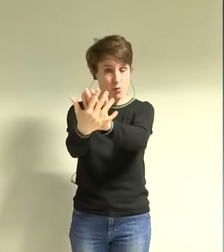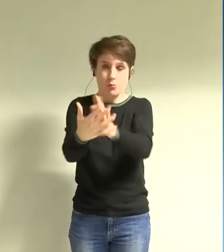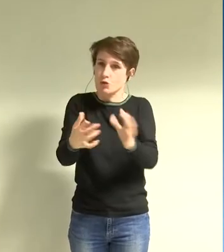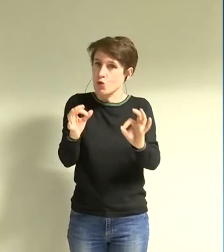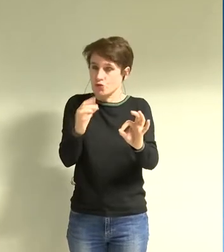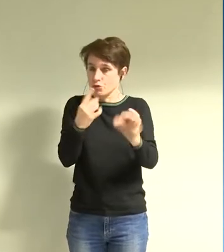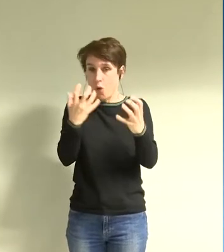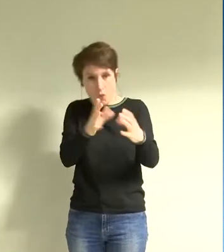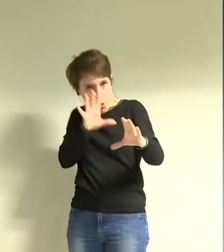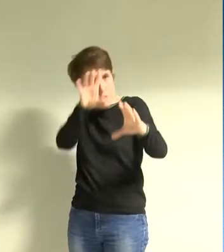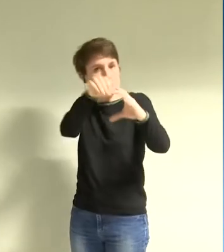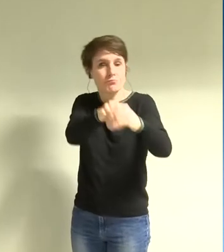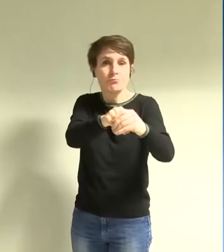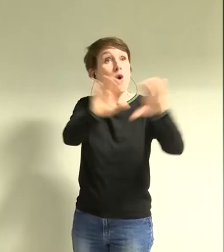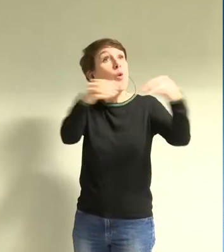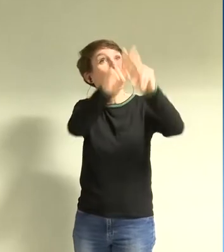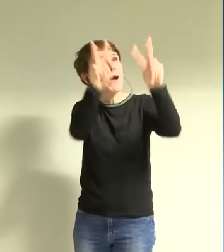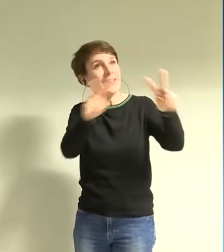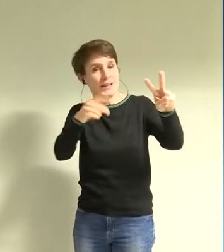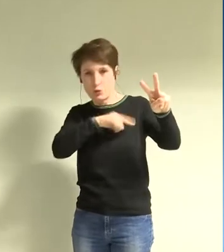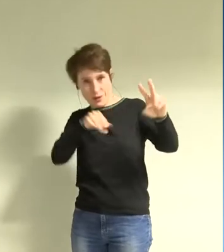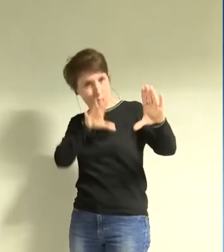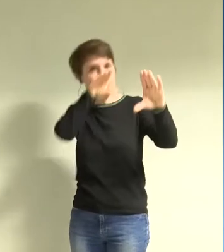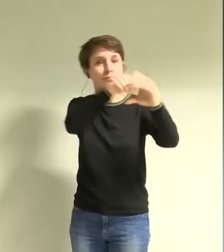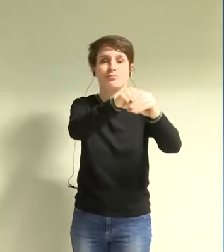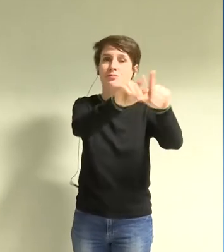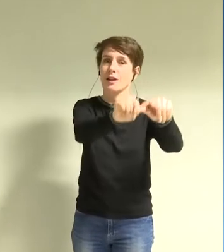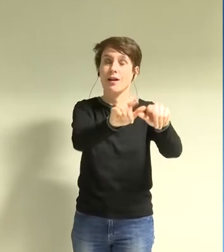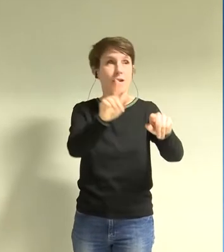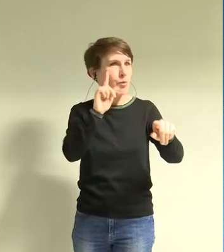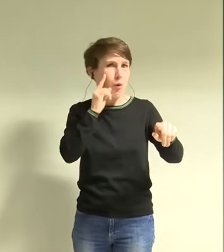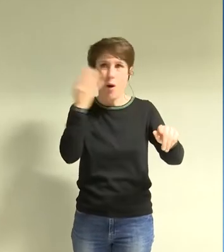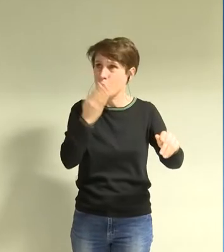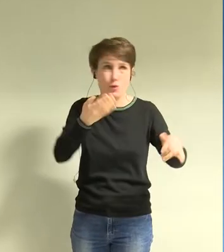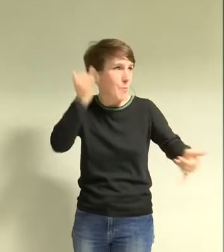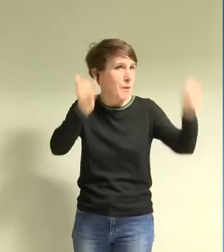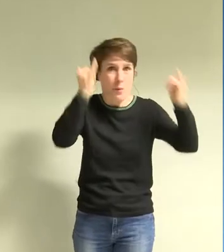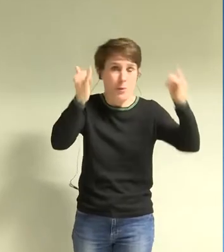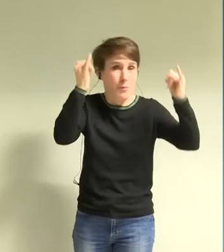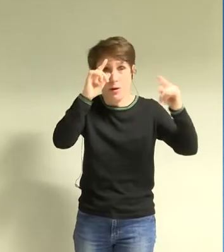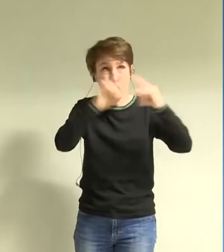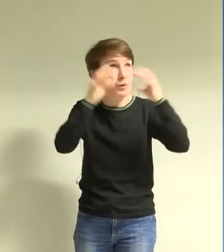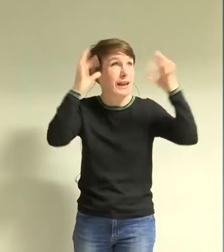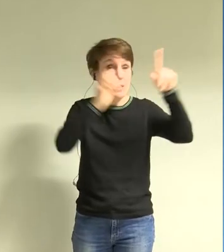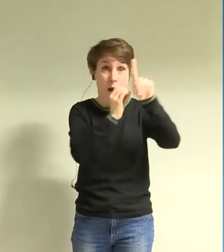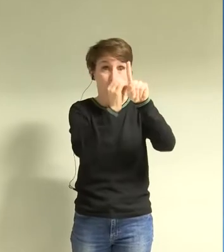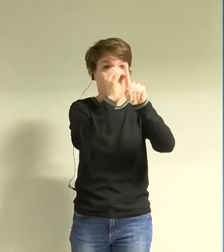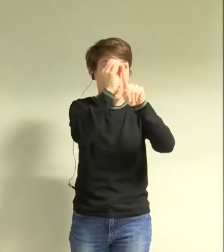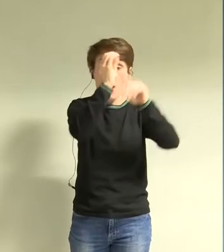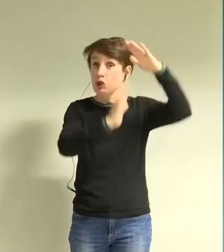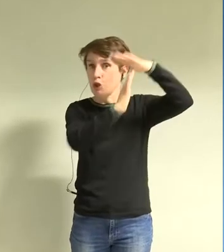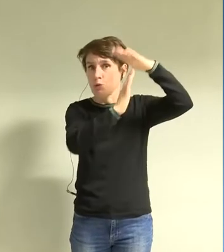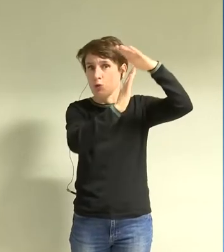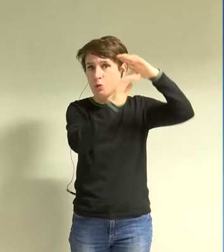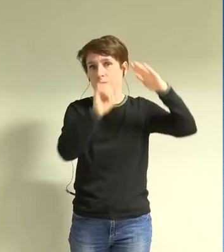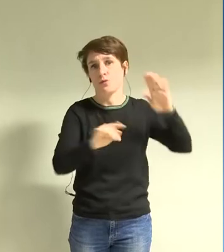rejoindre cet appel international à l'heure où toutes les initiatives sont nécessaires pour stopper le réchauffement climatique enfin je reprends